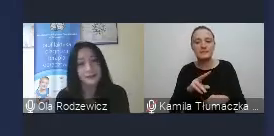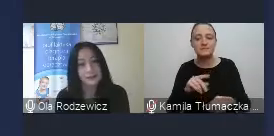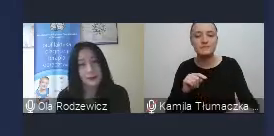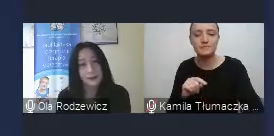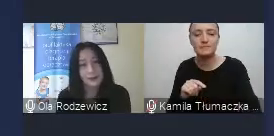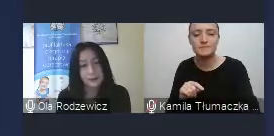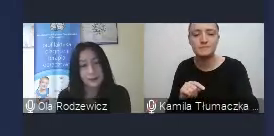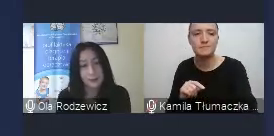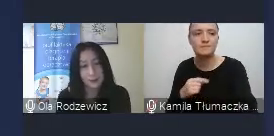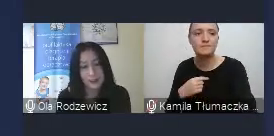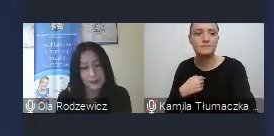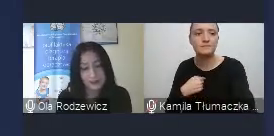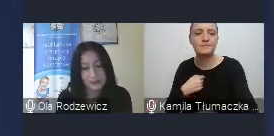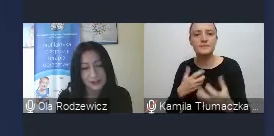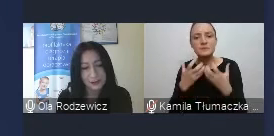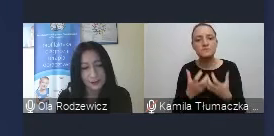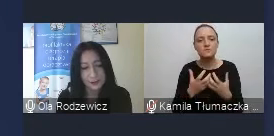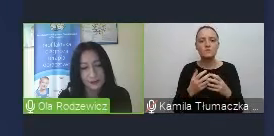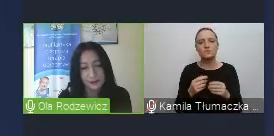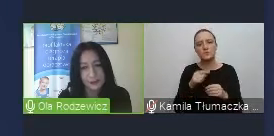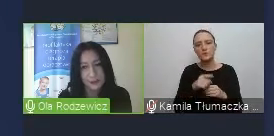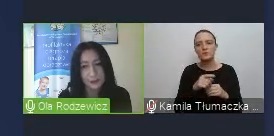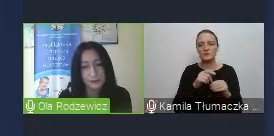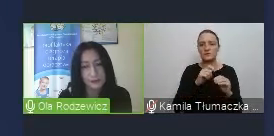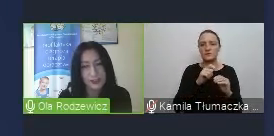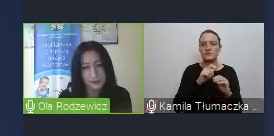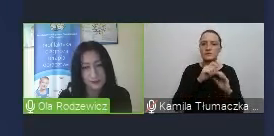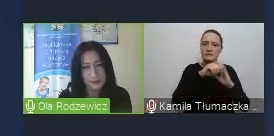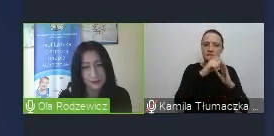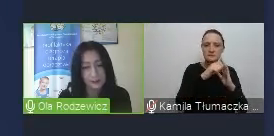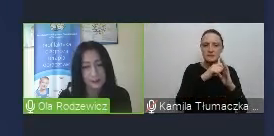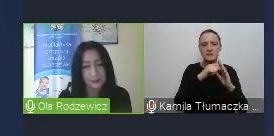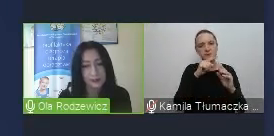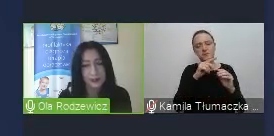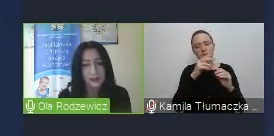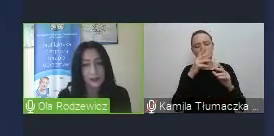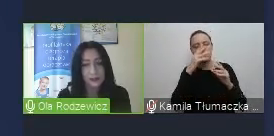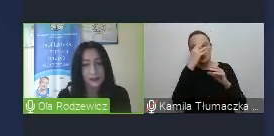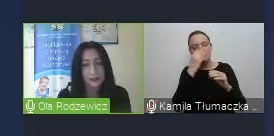Zdecydowanie chciałabym, żeby ten obraz z tego spotu z Państwem został, że